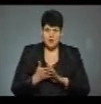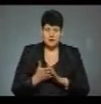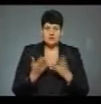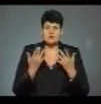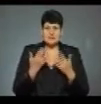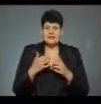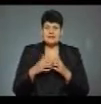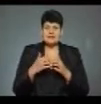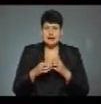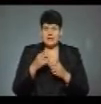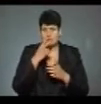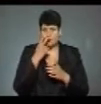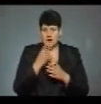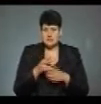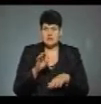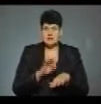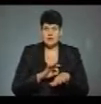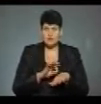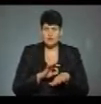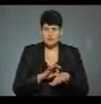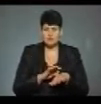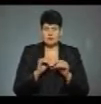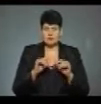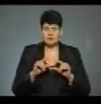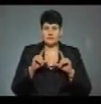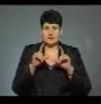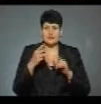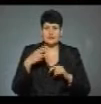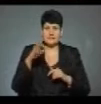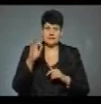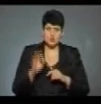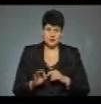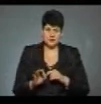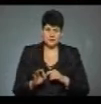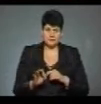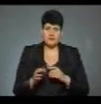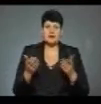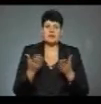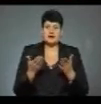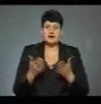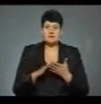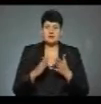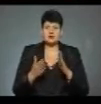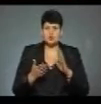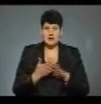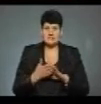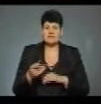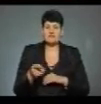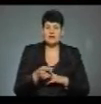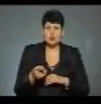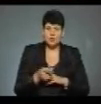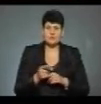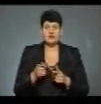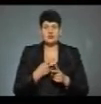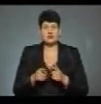оскільки середній показник захворюваності перевищений на 30%. Яка епідеміологічна ситуація в Тернополі та